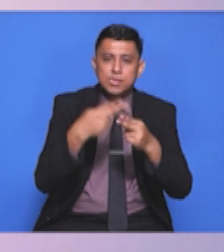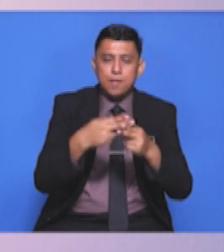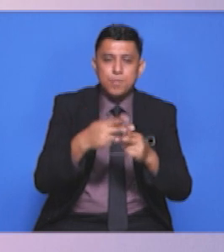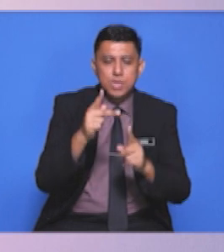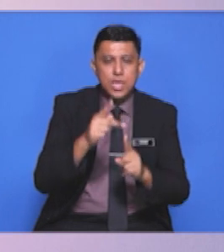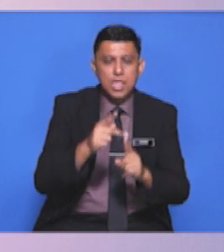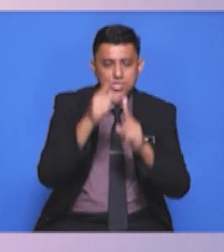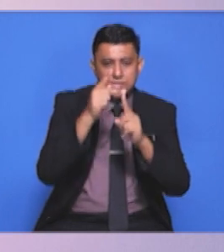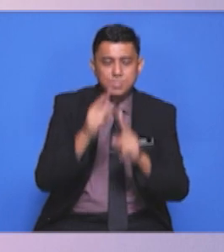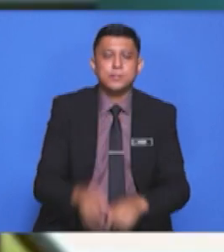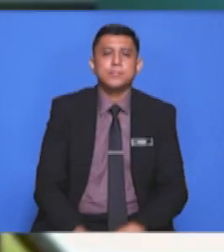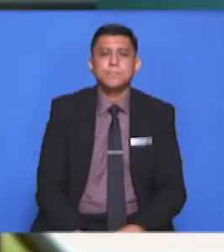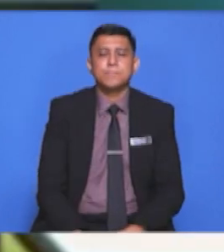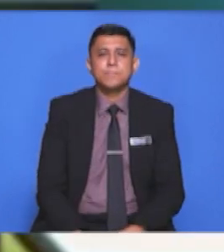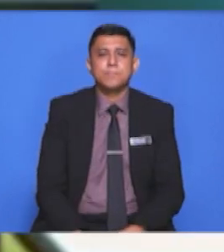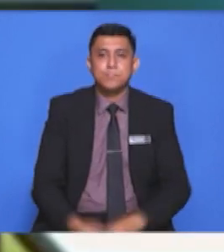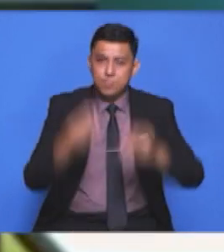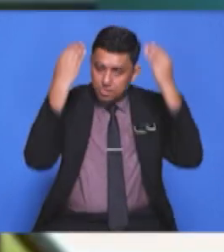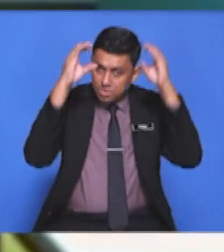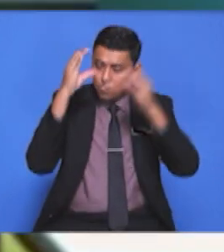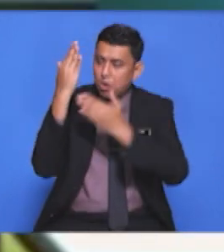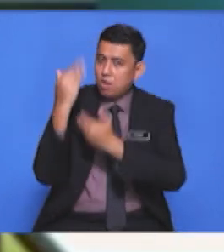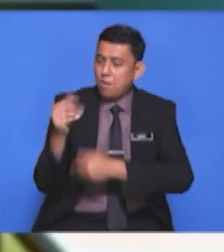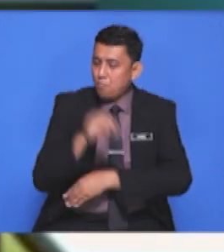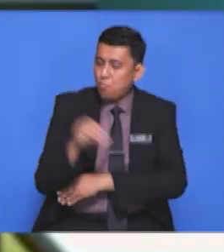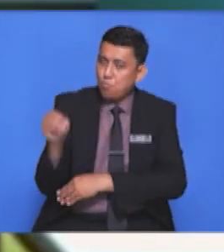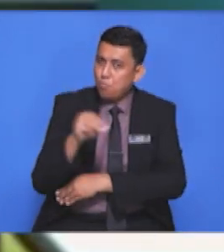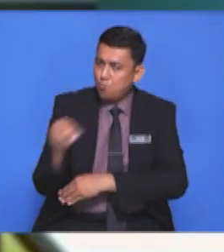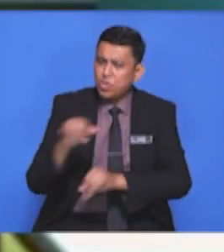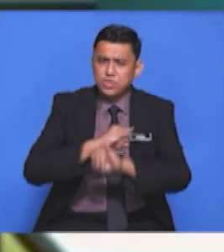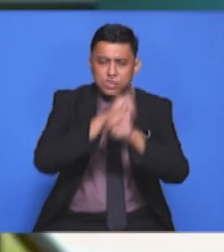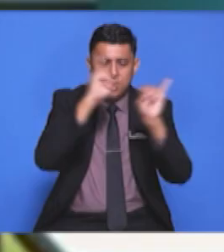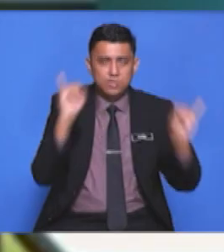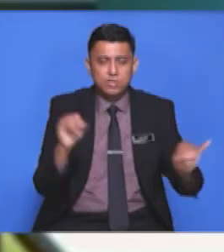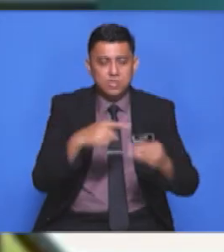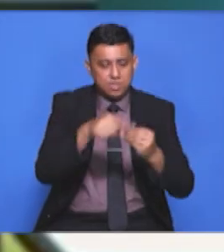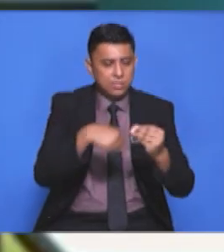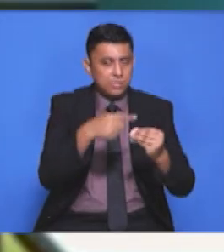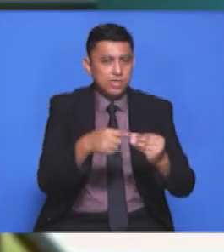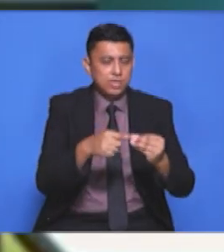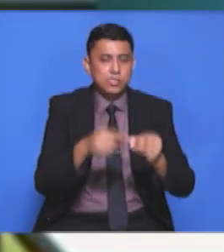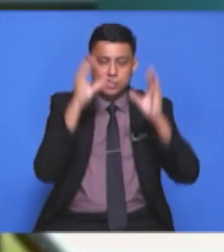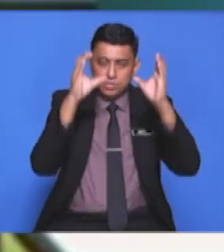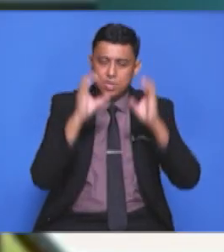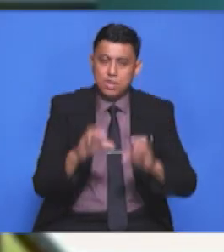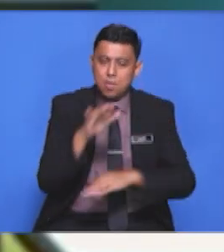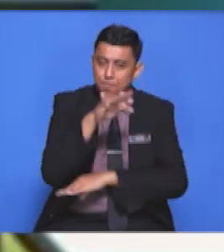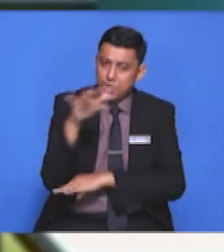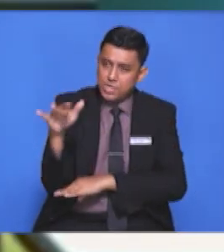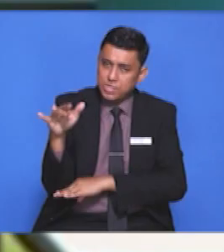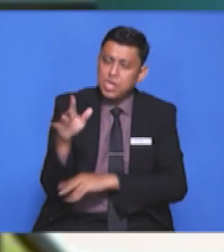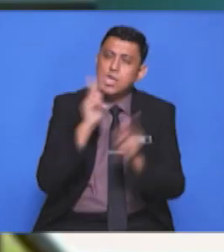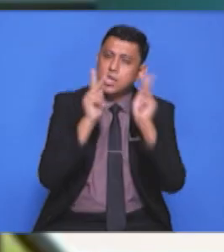khas cek kuharap murid-murid jelas tentang cara mengejek kata